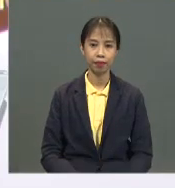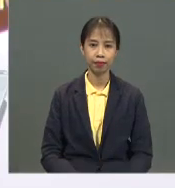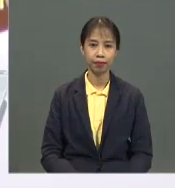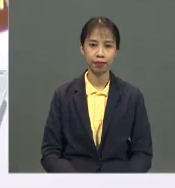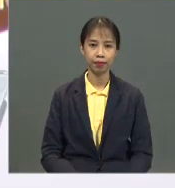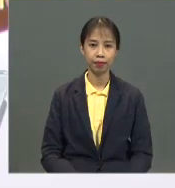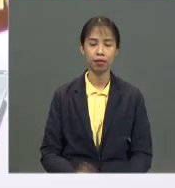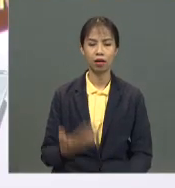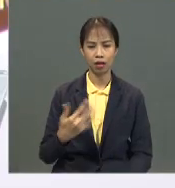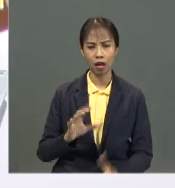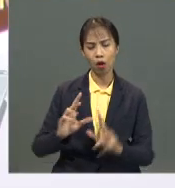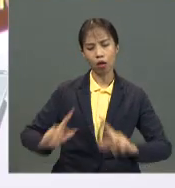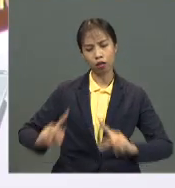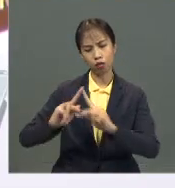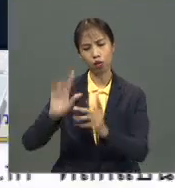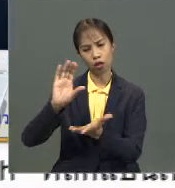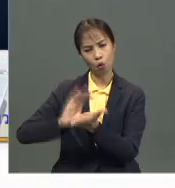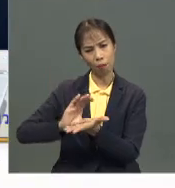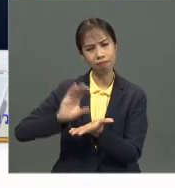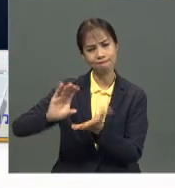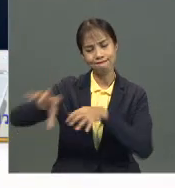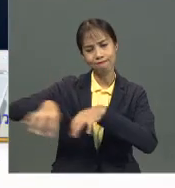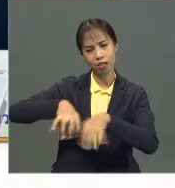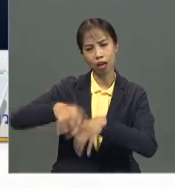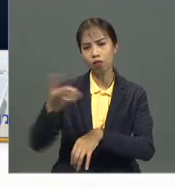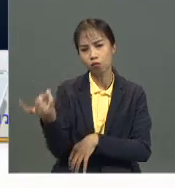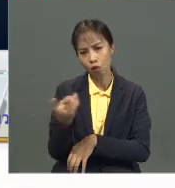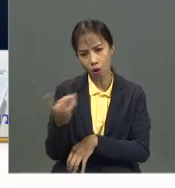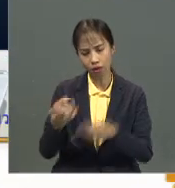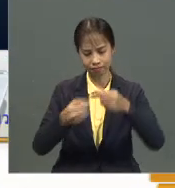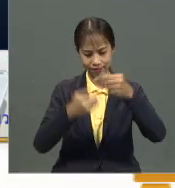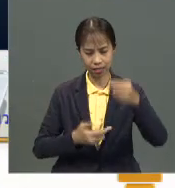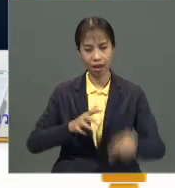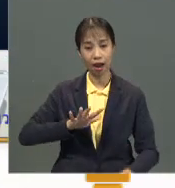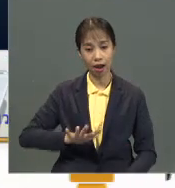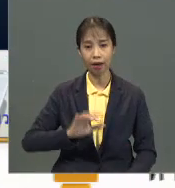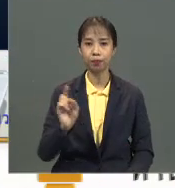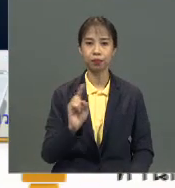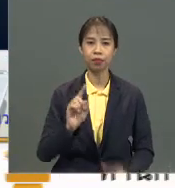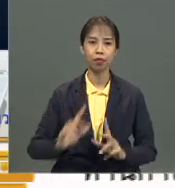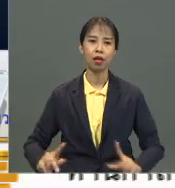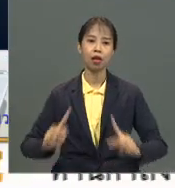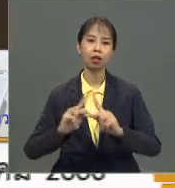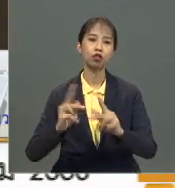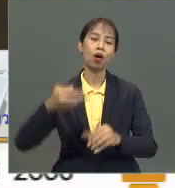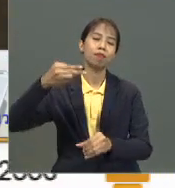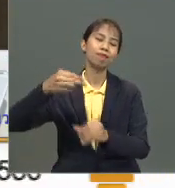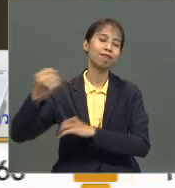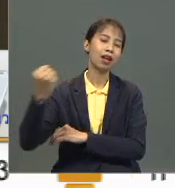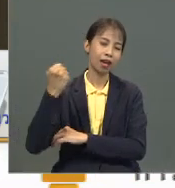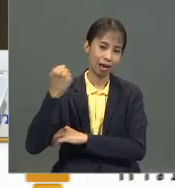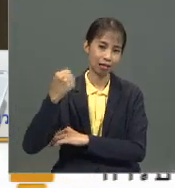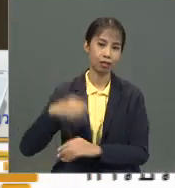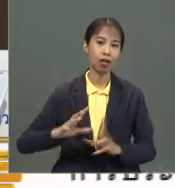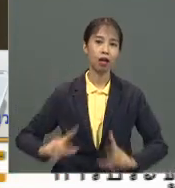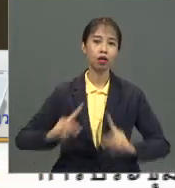รับการจัดสรรงบประมาณปี2564น้อยที่สุด5กระทรวงอันดับแรกคือกระทรวงพลังงานรองลงมา